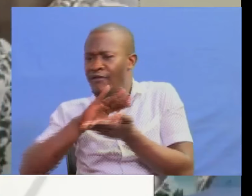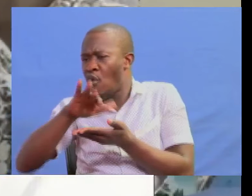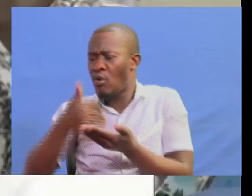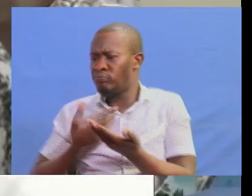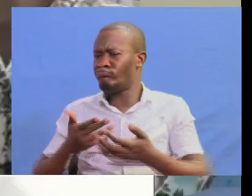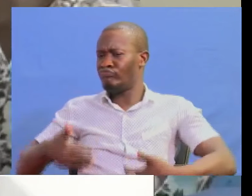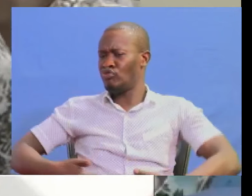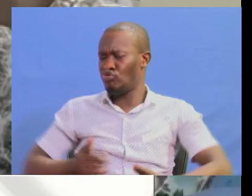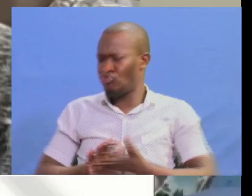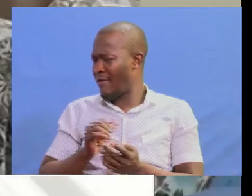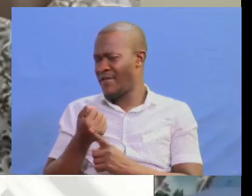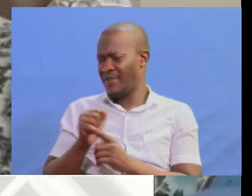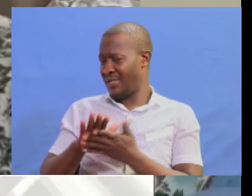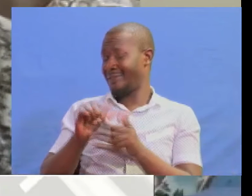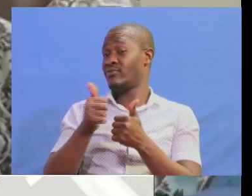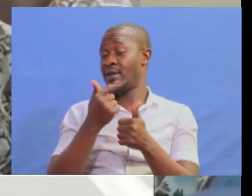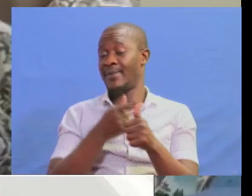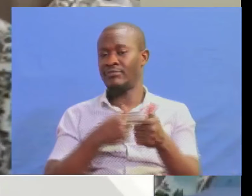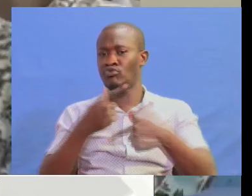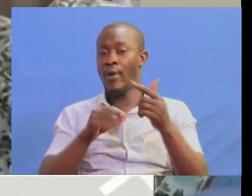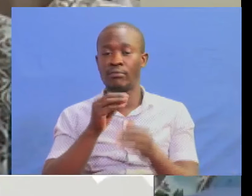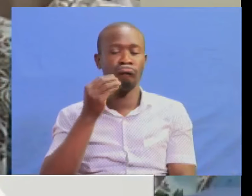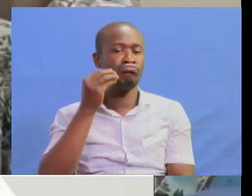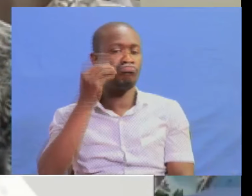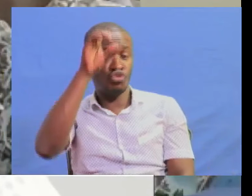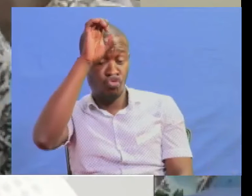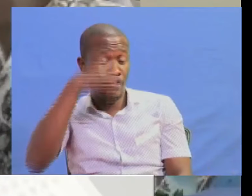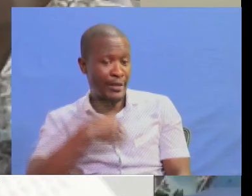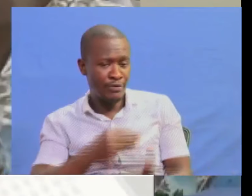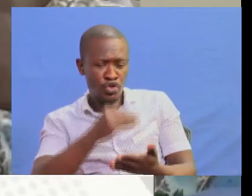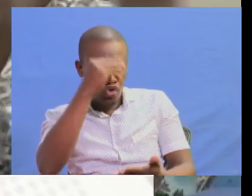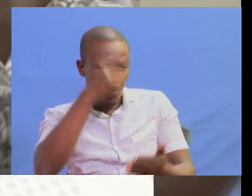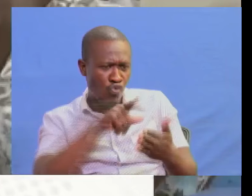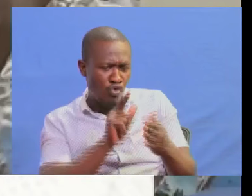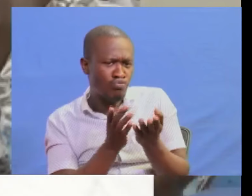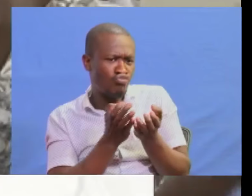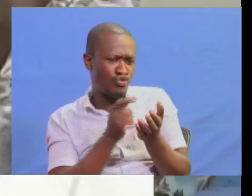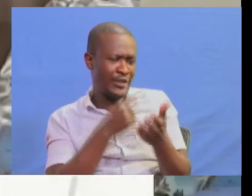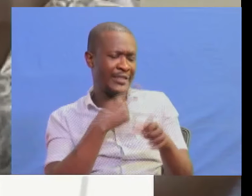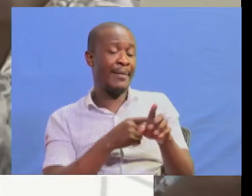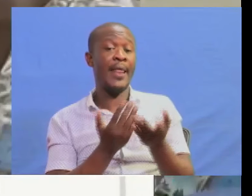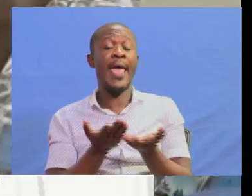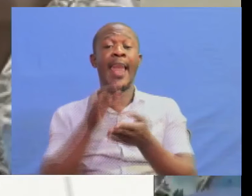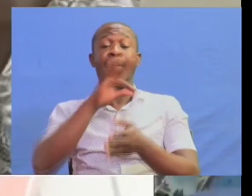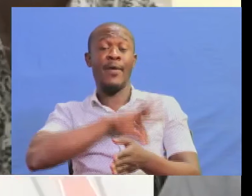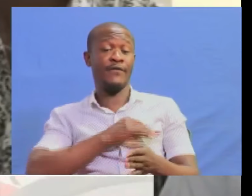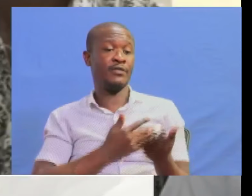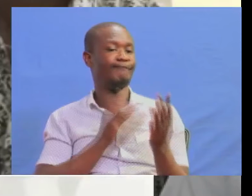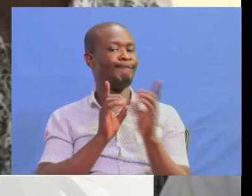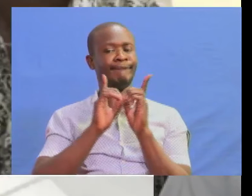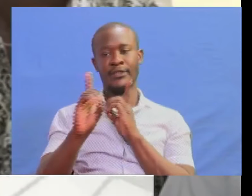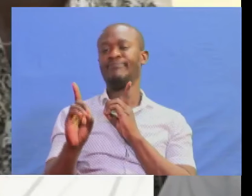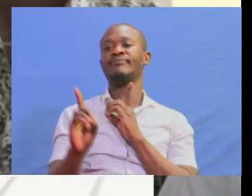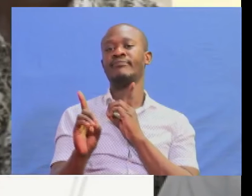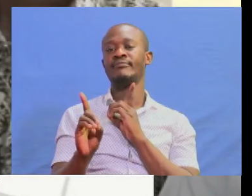wenzetu kwamba ni vizuri tuende chuoni tusomee yale masuala ambayo sisi yatatu benefit direct.